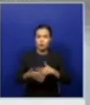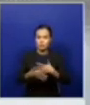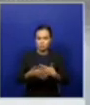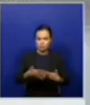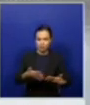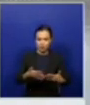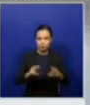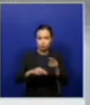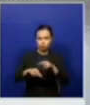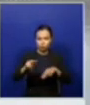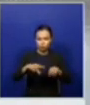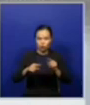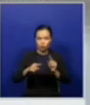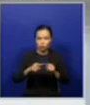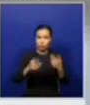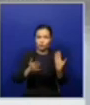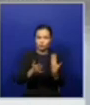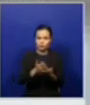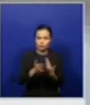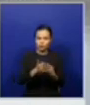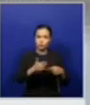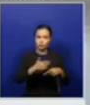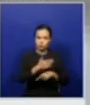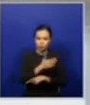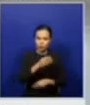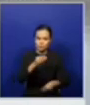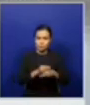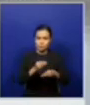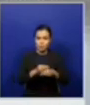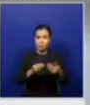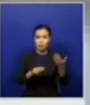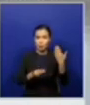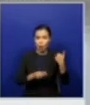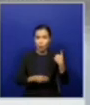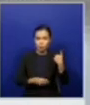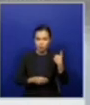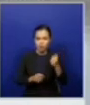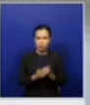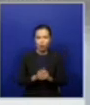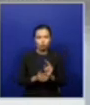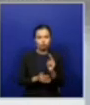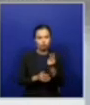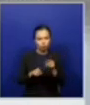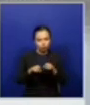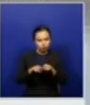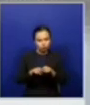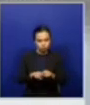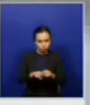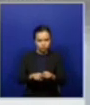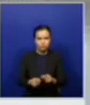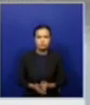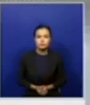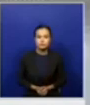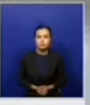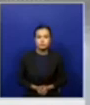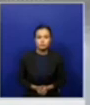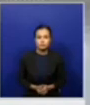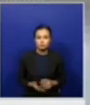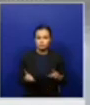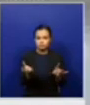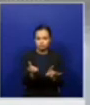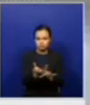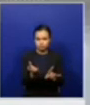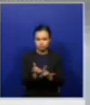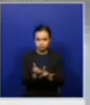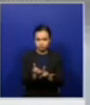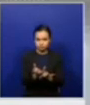สอบการทุจริตเพิ่มเติมจากที่มีอยู่คู่ขนานกันไปเพื่อความมีประสิทธิภาพ